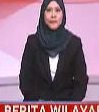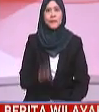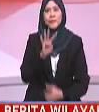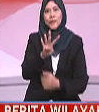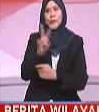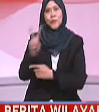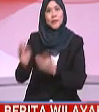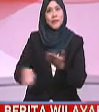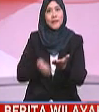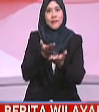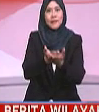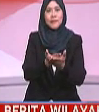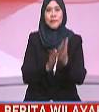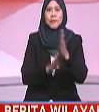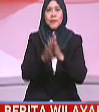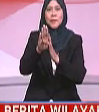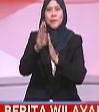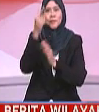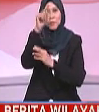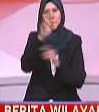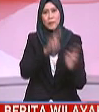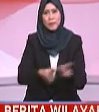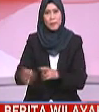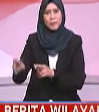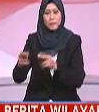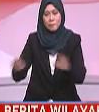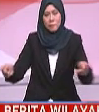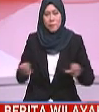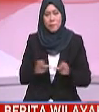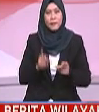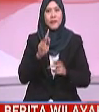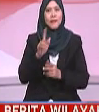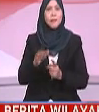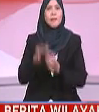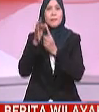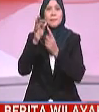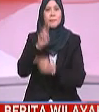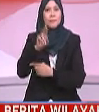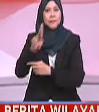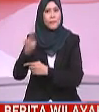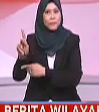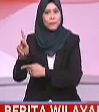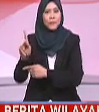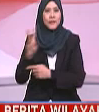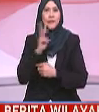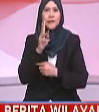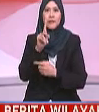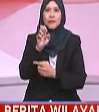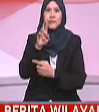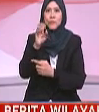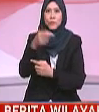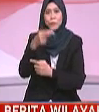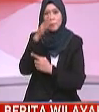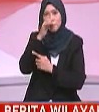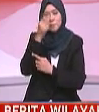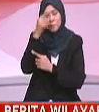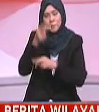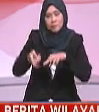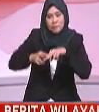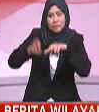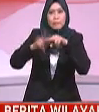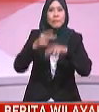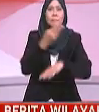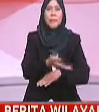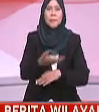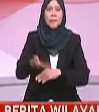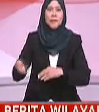42 cadangan pembangunan disenarai dalam rancangan kawasan khas RKK Zon Pelancongan Aikroh dalam usaha menambahkan lagi produk